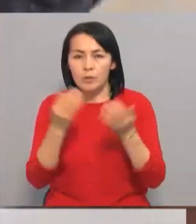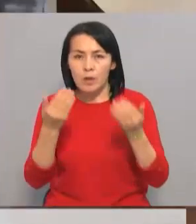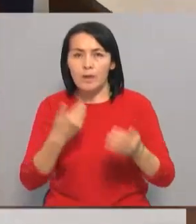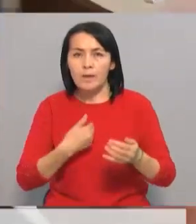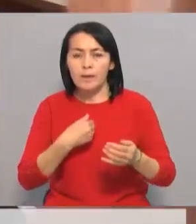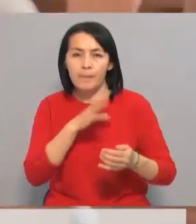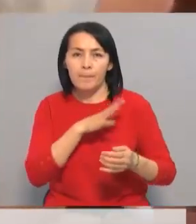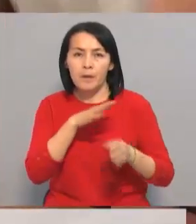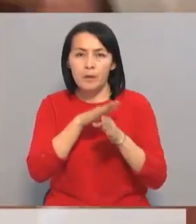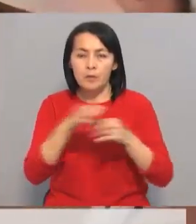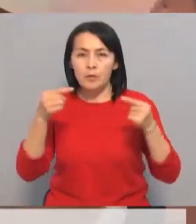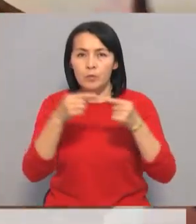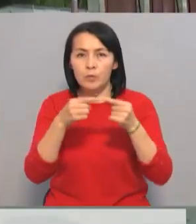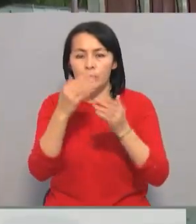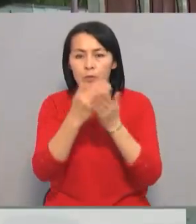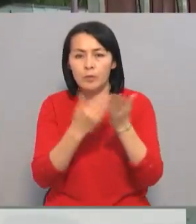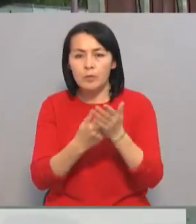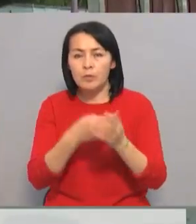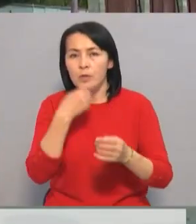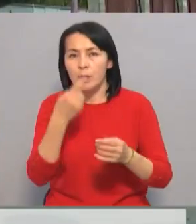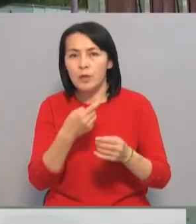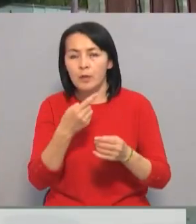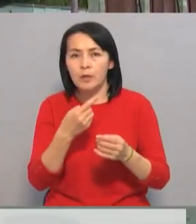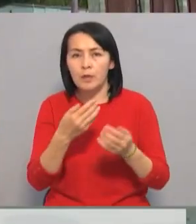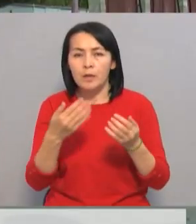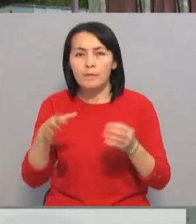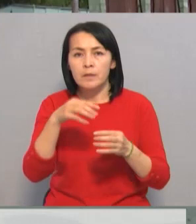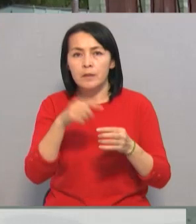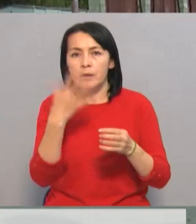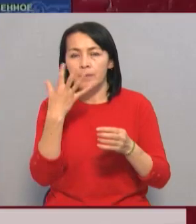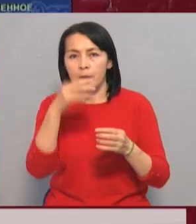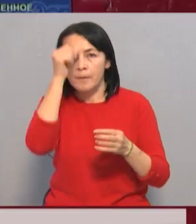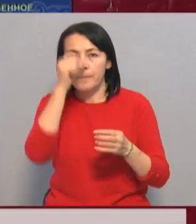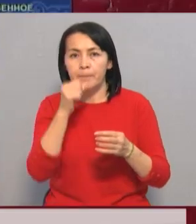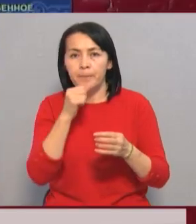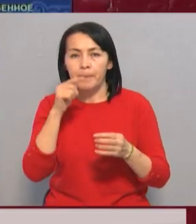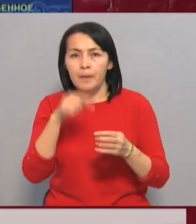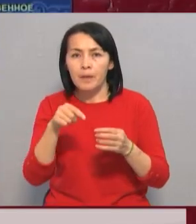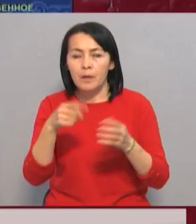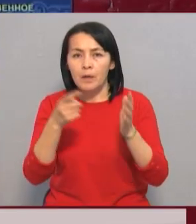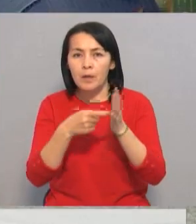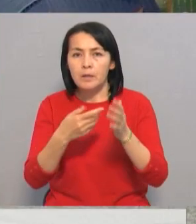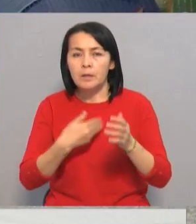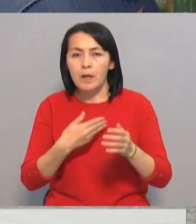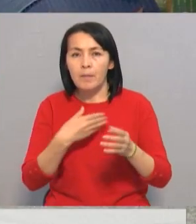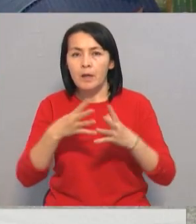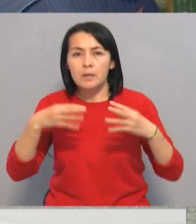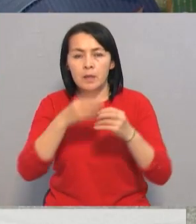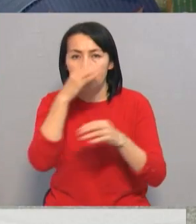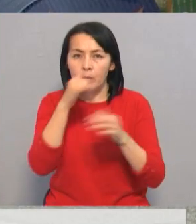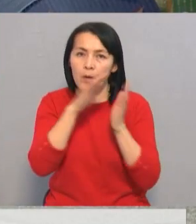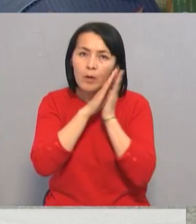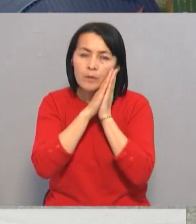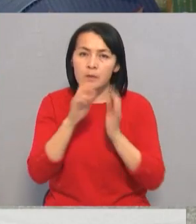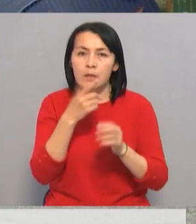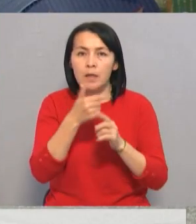на меня в указанном порядке, были искажены и выдуманы. Все эти 5 месяцев, пока проходит следствие, я и моя семья не могут спать.